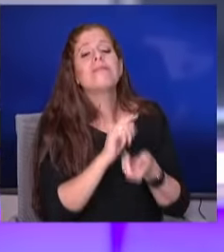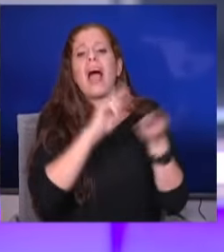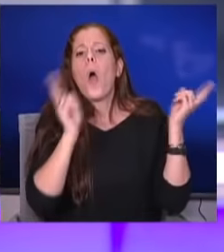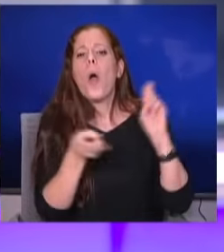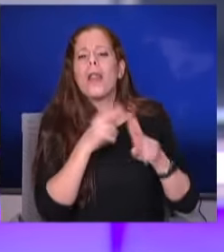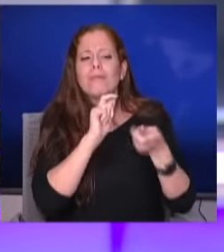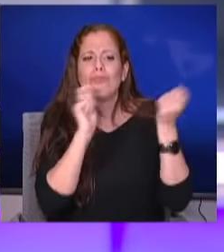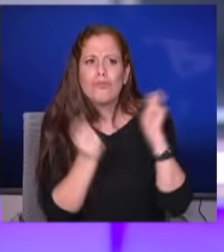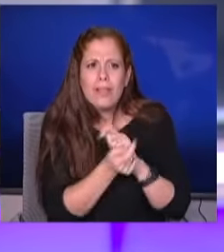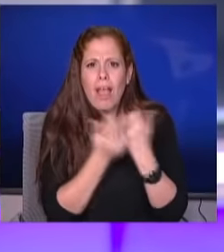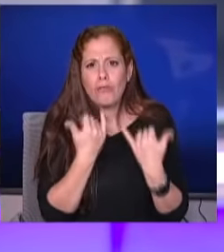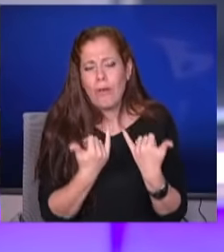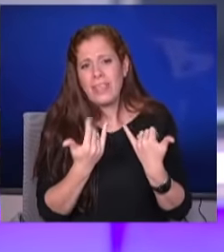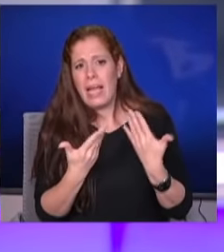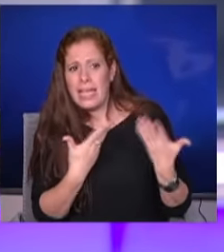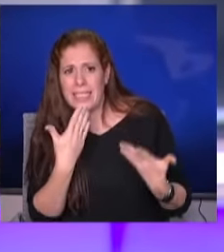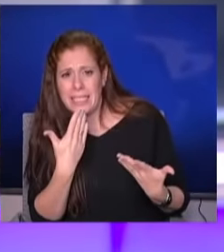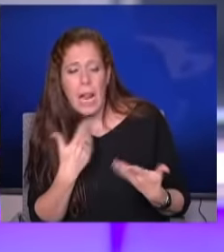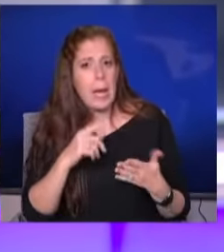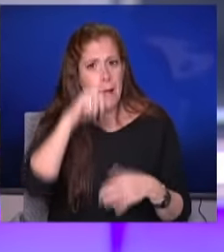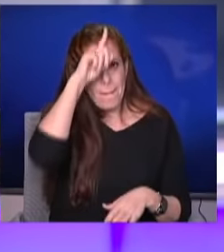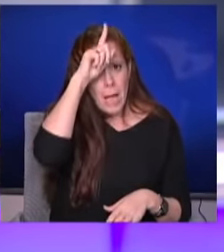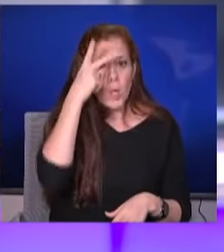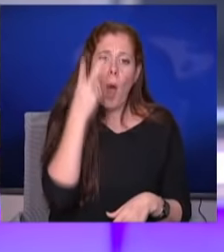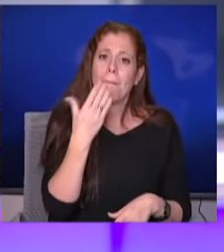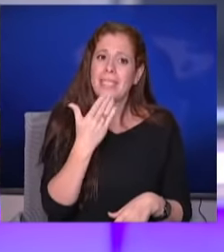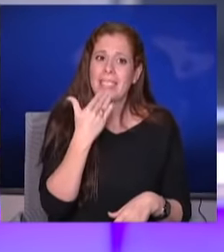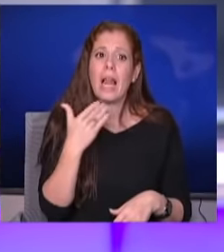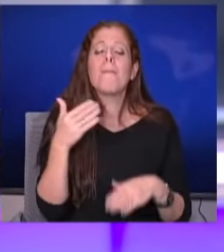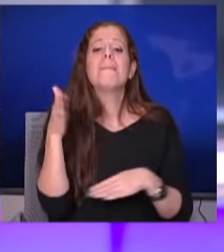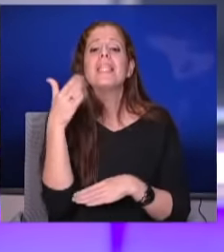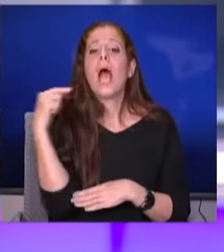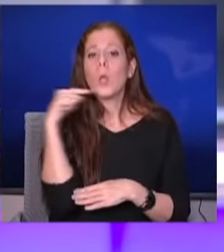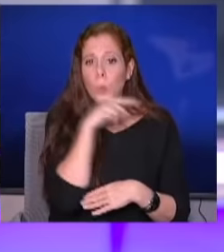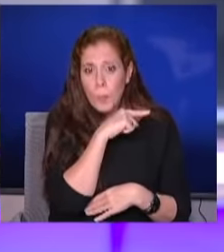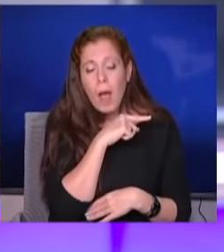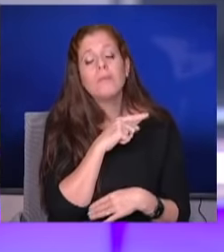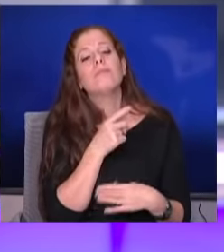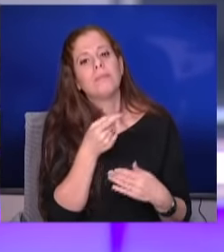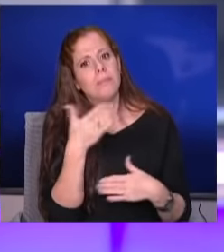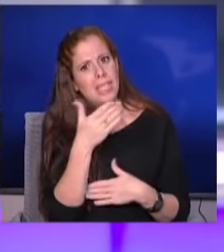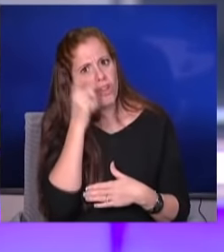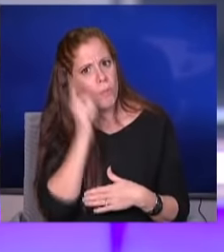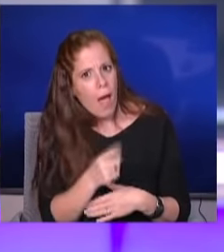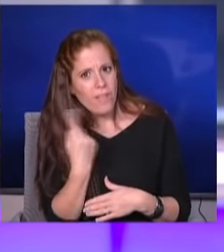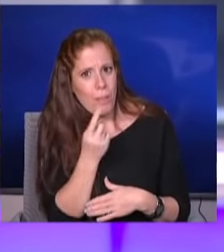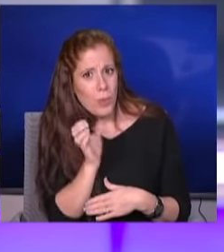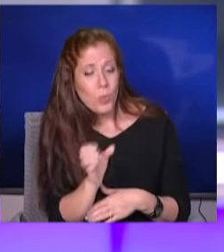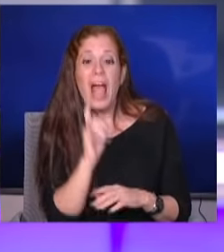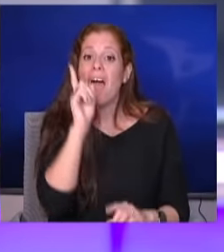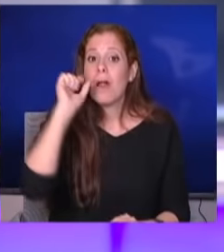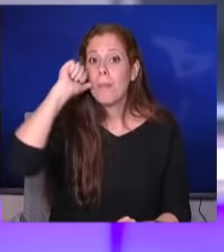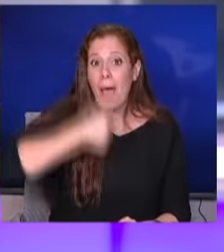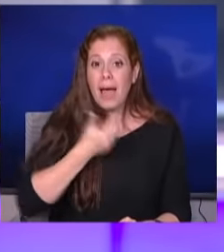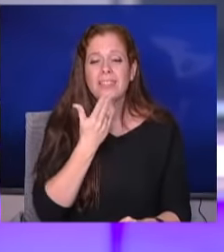שלו כלפי ישראל. גרמניה כבר רואה בישראל מדינה אדומה, כך מעדכן שרון עידן, מדינה שמחייבת בידוד. אבל ממחר ישראל משנה